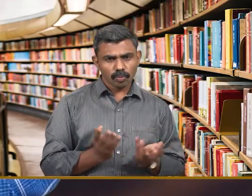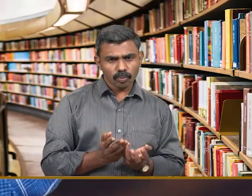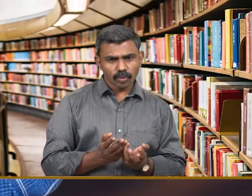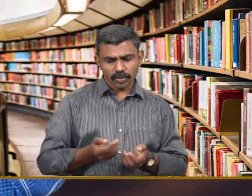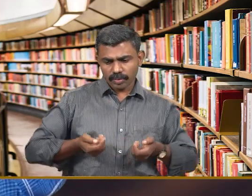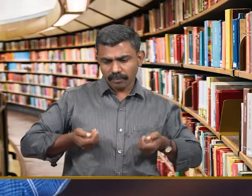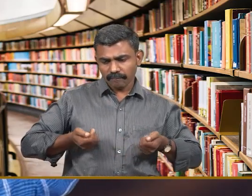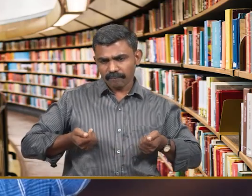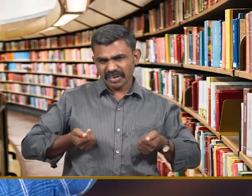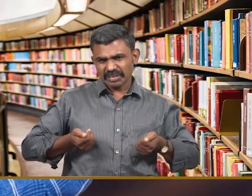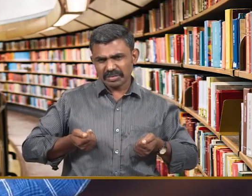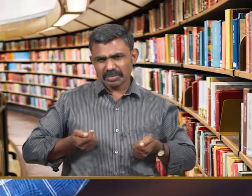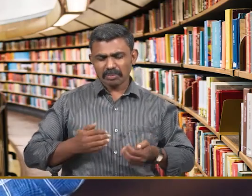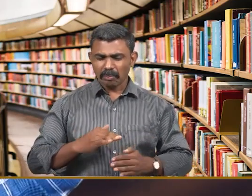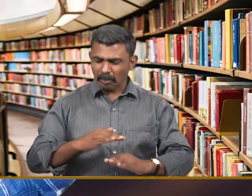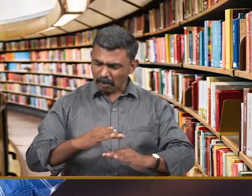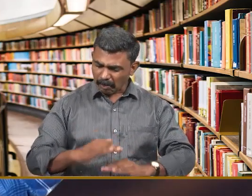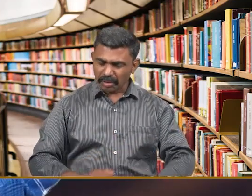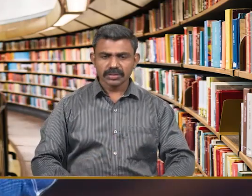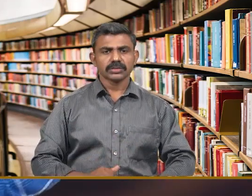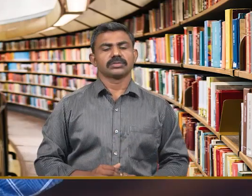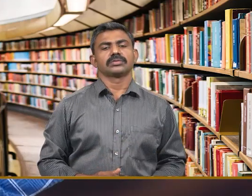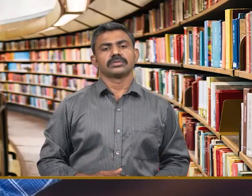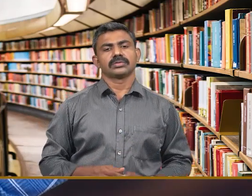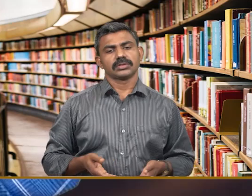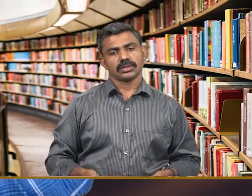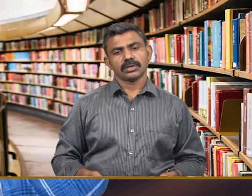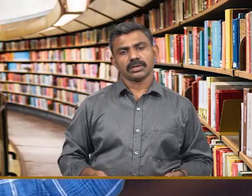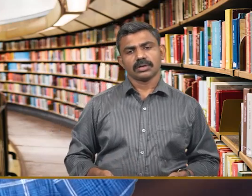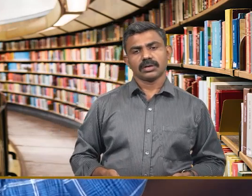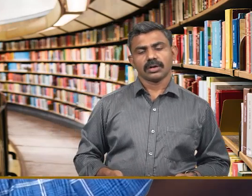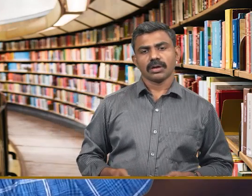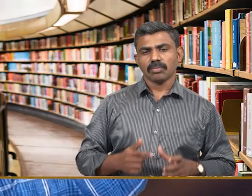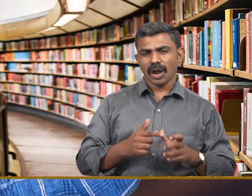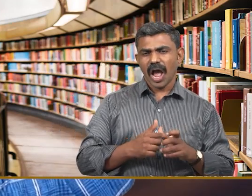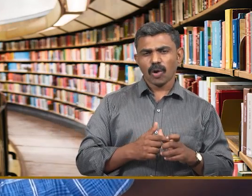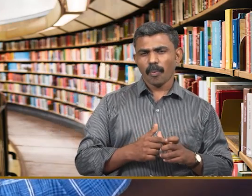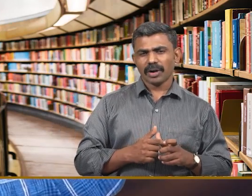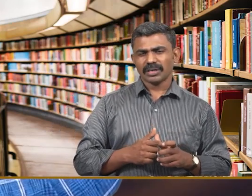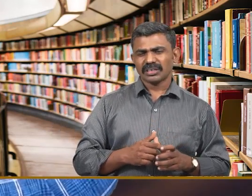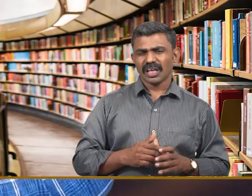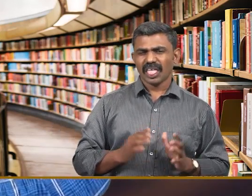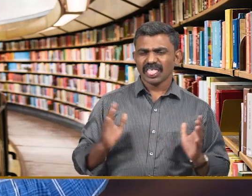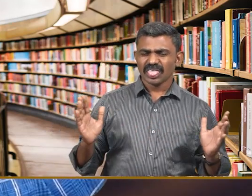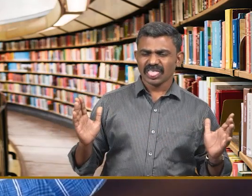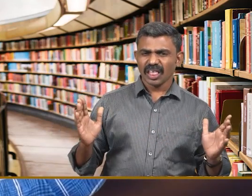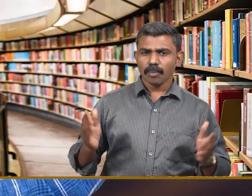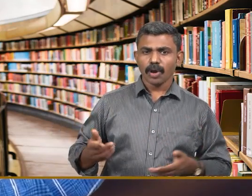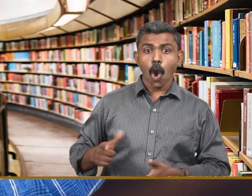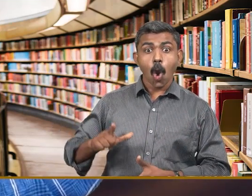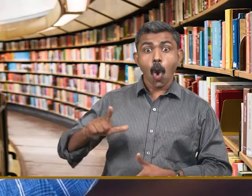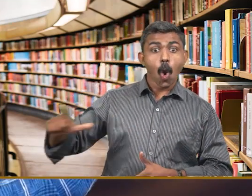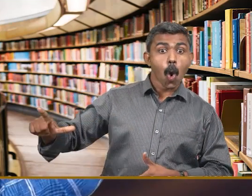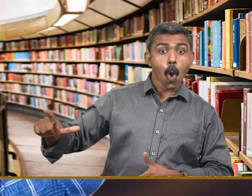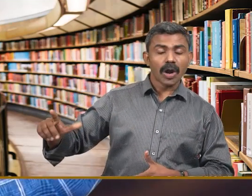வர்த்தகத்தை கிட்டத்தட்ட அதிகமாகவே பாதிச்சுன்னு சொல்லலாம் மாணவர்களே. இதனால் பார்த்தீங்கன்னா ஐரோப்பிய நாட்டில் ஒவ்வொரு நாடுமே பார்த்திங்கன்னா அதிகமான கடன்